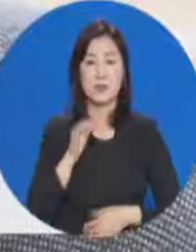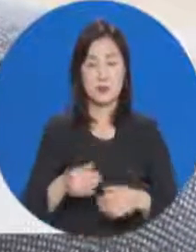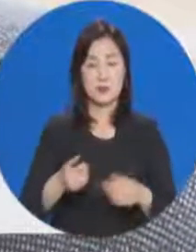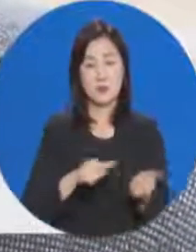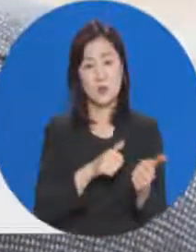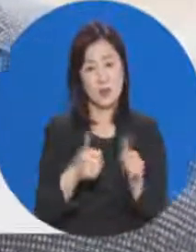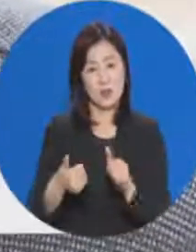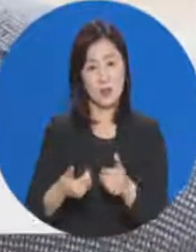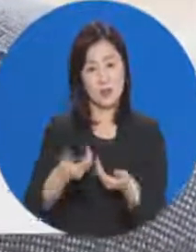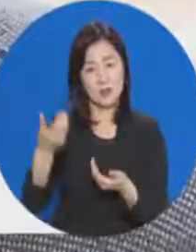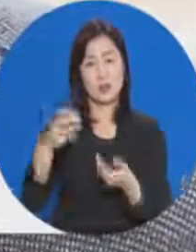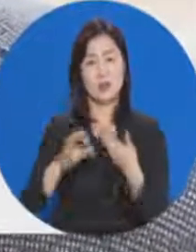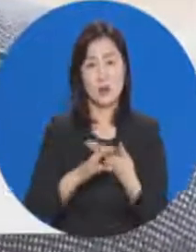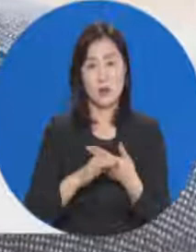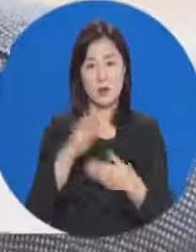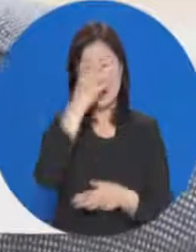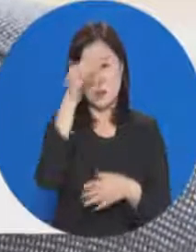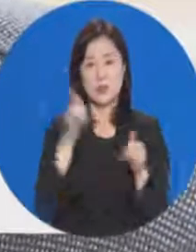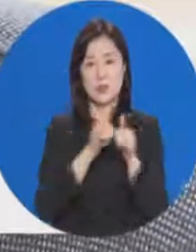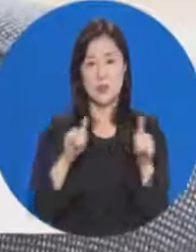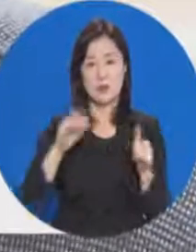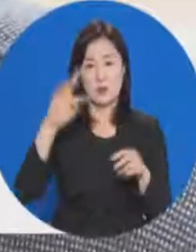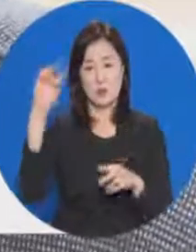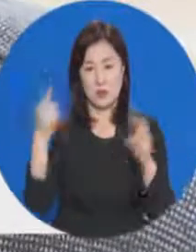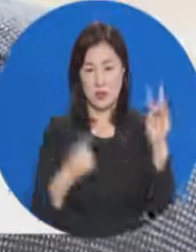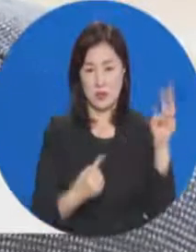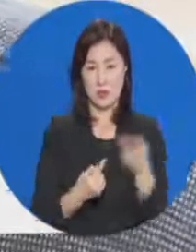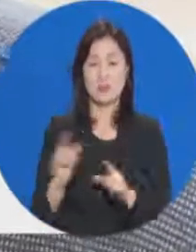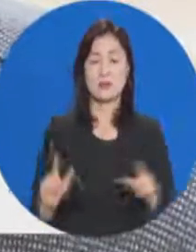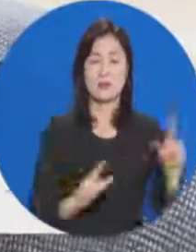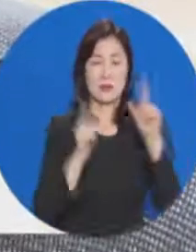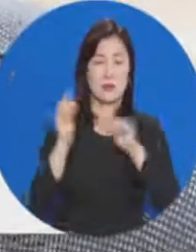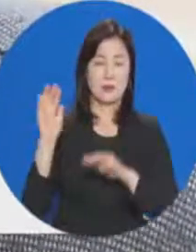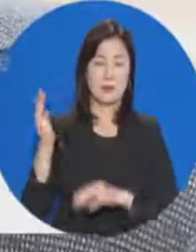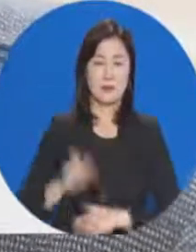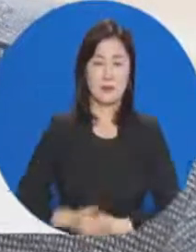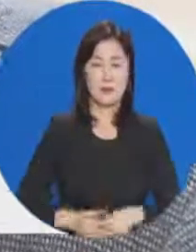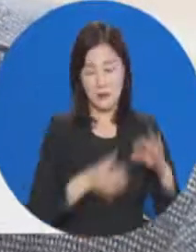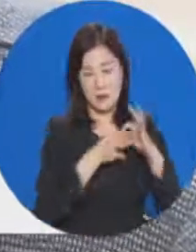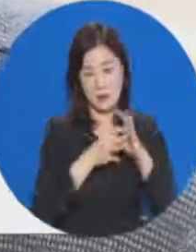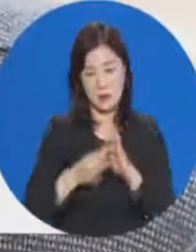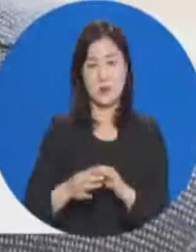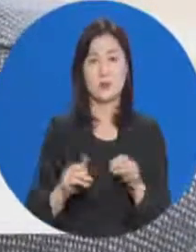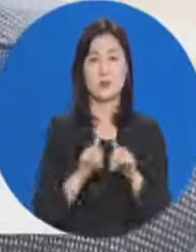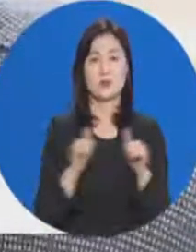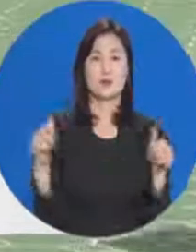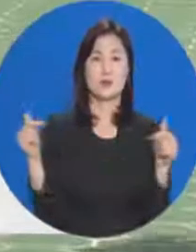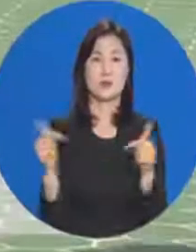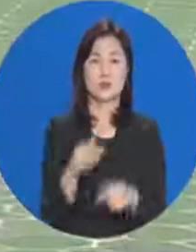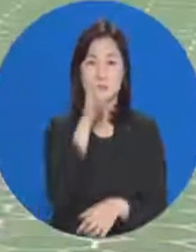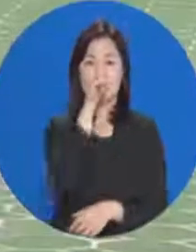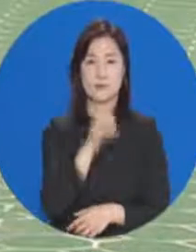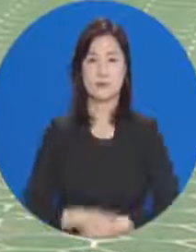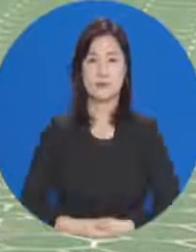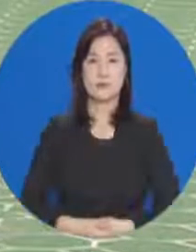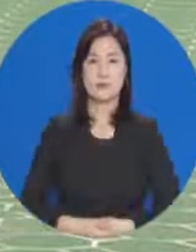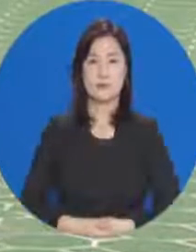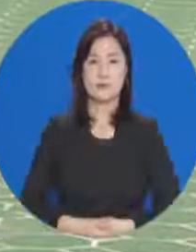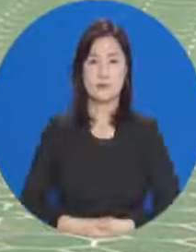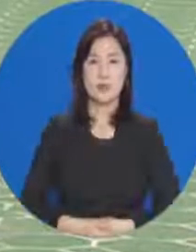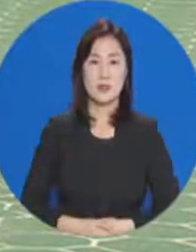돌아가시면 젊은 사람들 다시 와서 살아줘야 되는데 그러지를 못하니까 계속 인구가 줄어져요. 이런